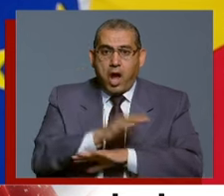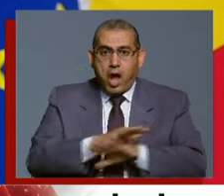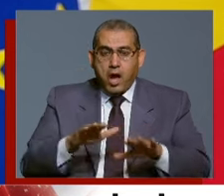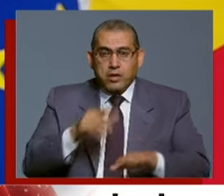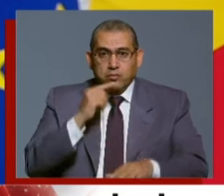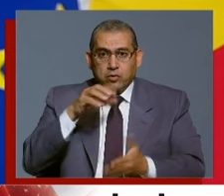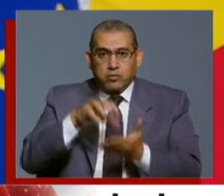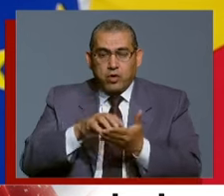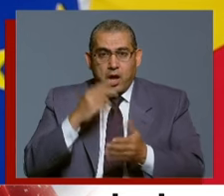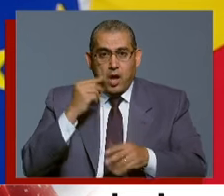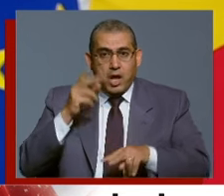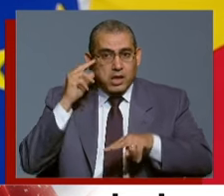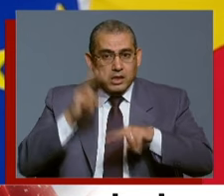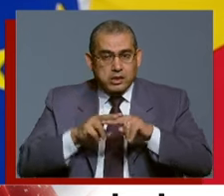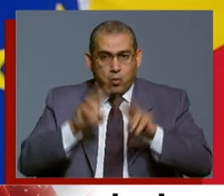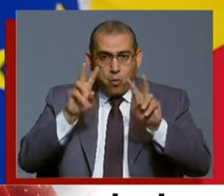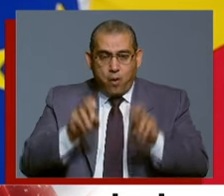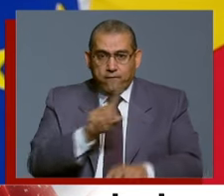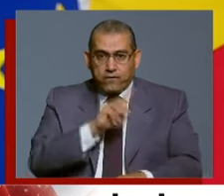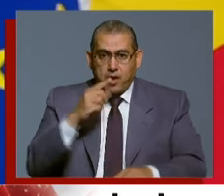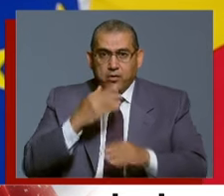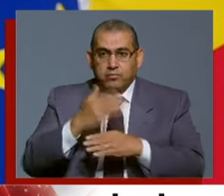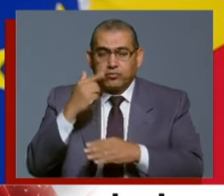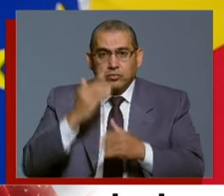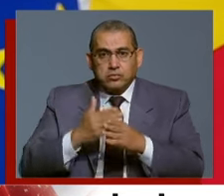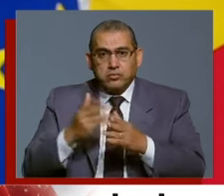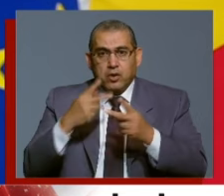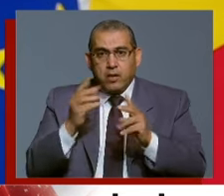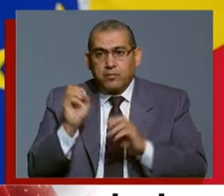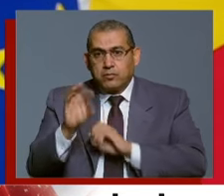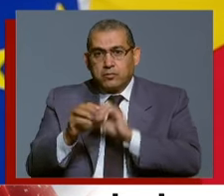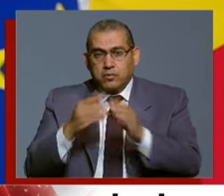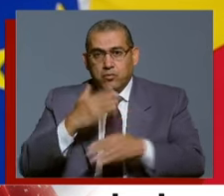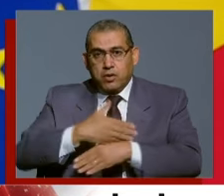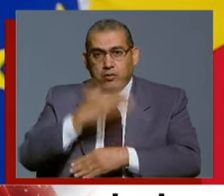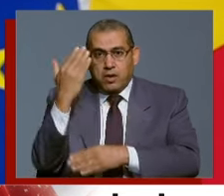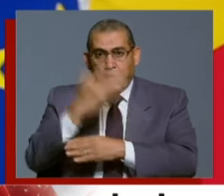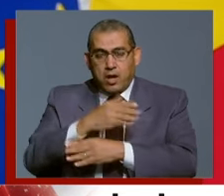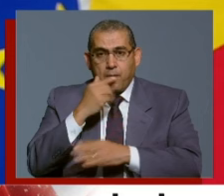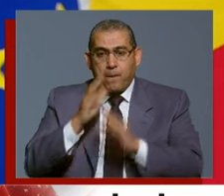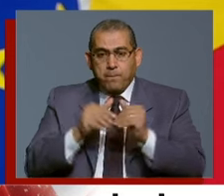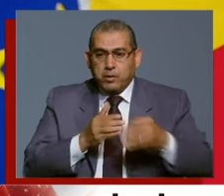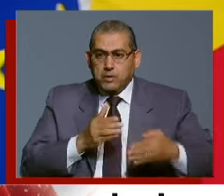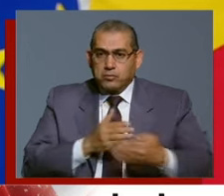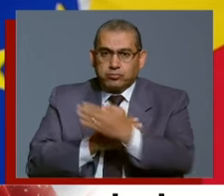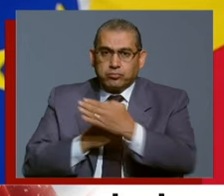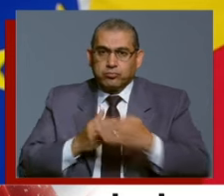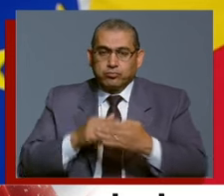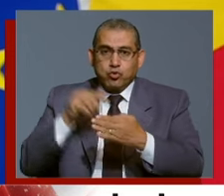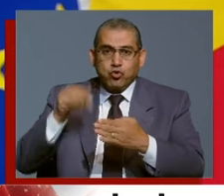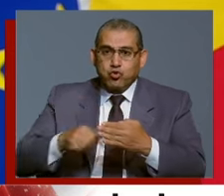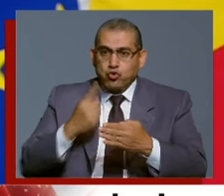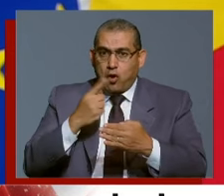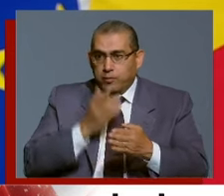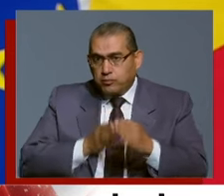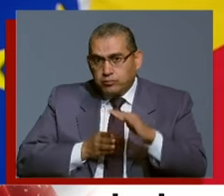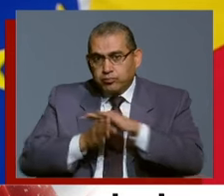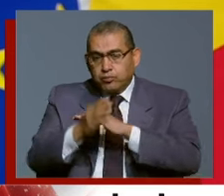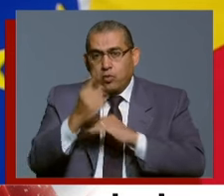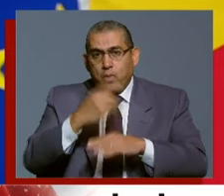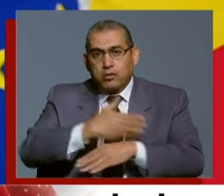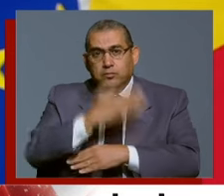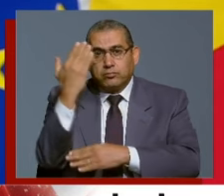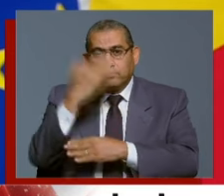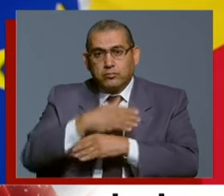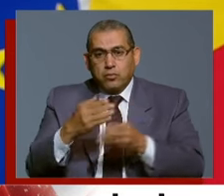يجب أن تفتح معابر أخرى ولا يقتصر المعبر على الأراضي المصرية. اليوم لدينا معبر واحد وهذا